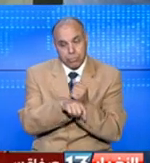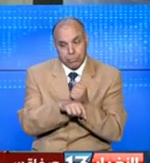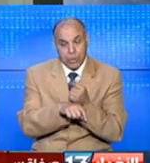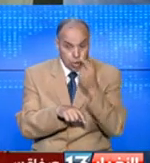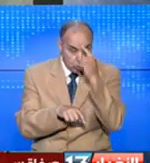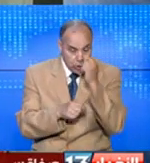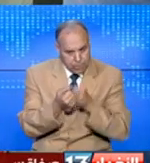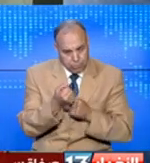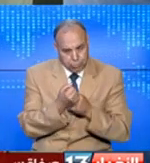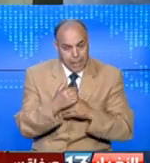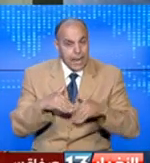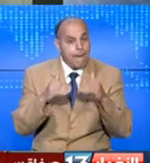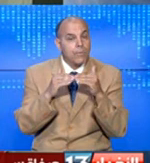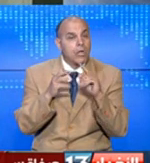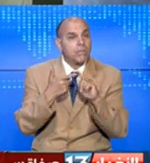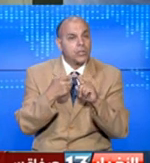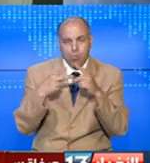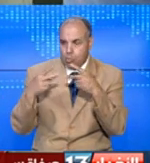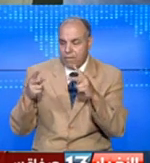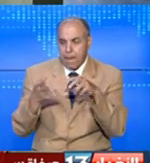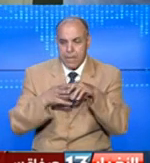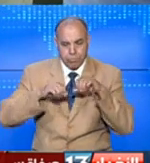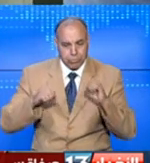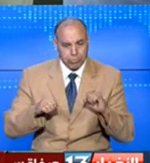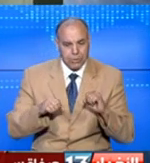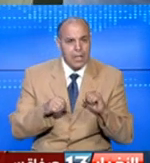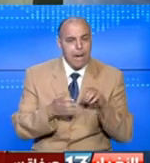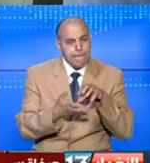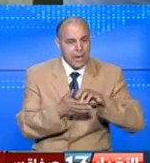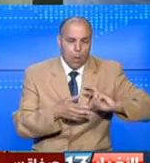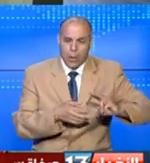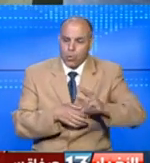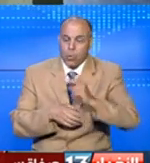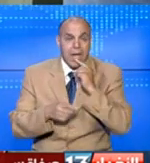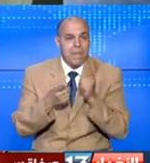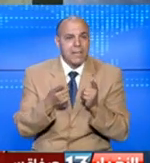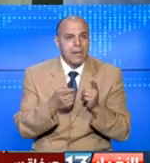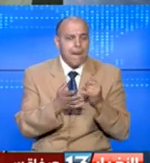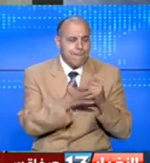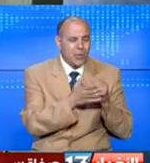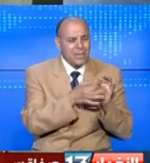على مستوى موافقه المركزيه باحداث مراكز الاخرى يمكن